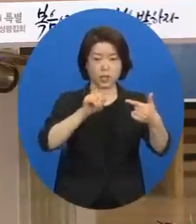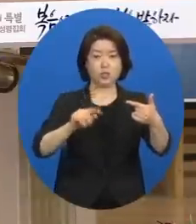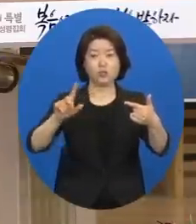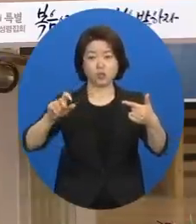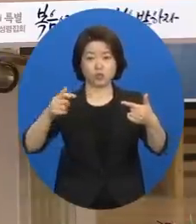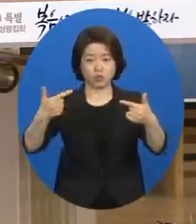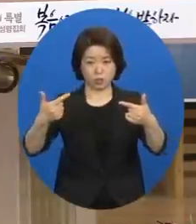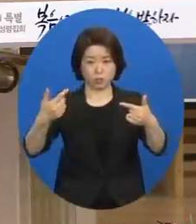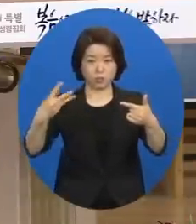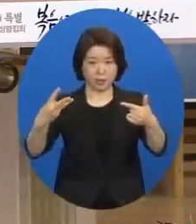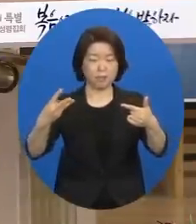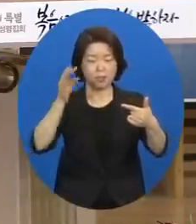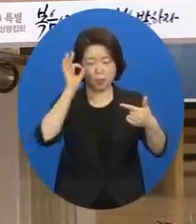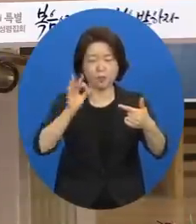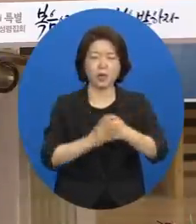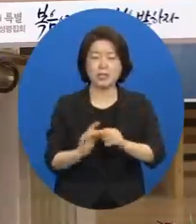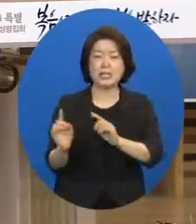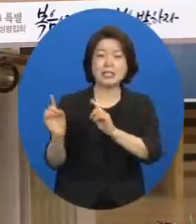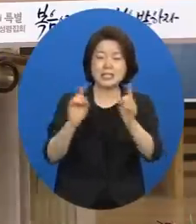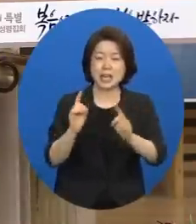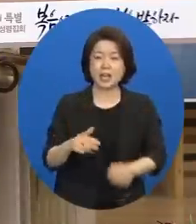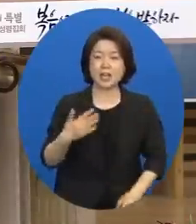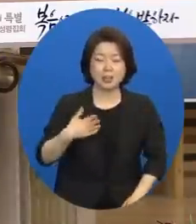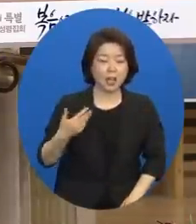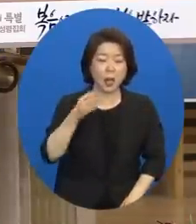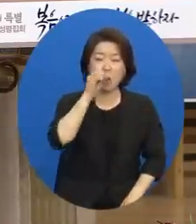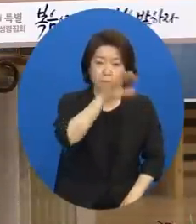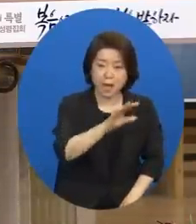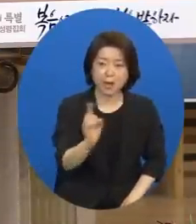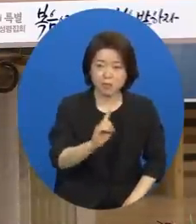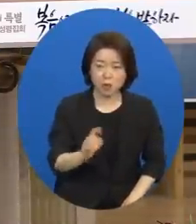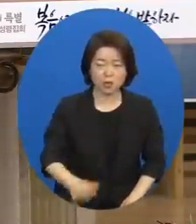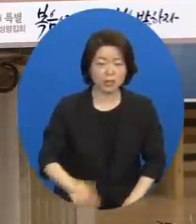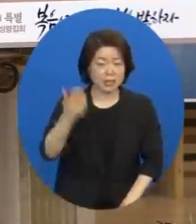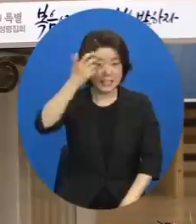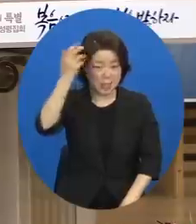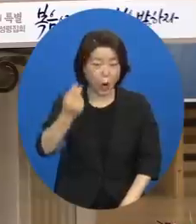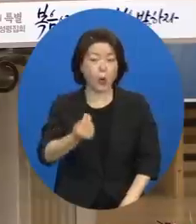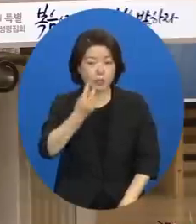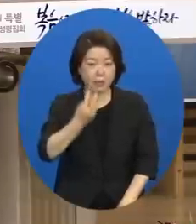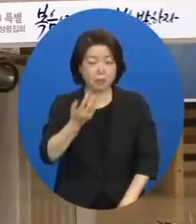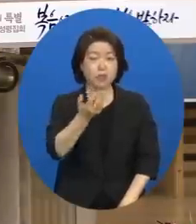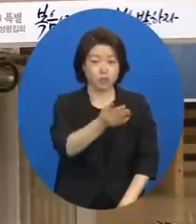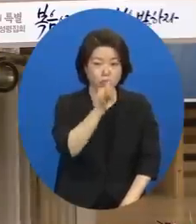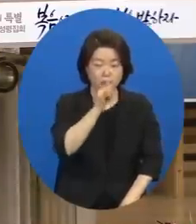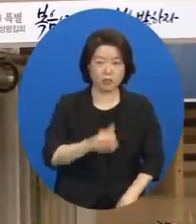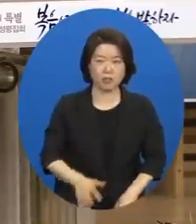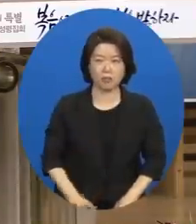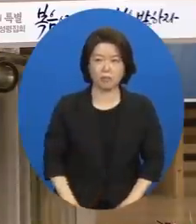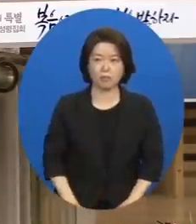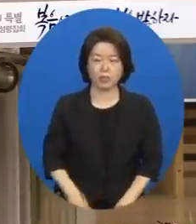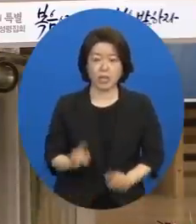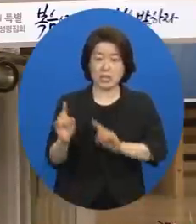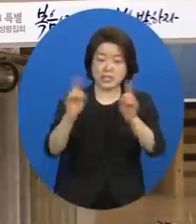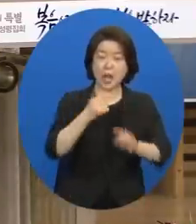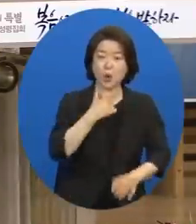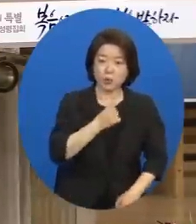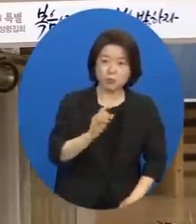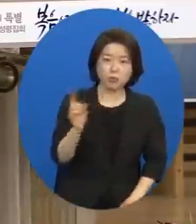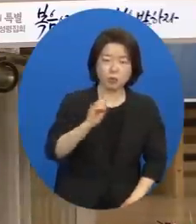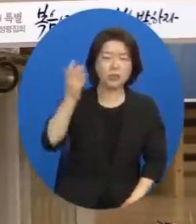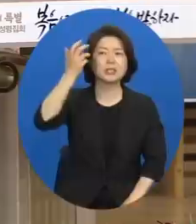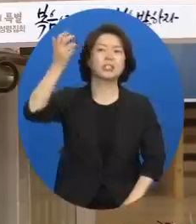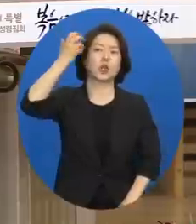보면 살리는 것은요 내가 너에게 이른 말은 영이요 생명인데 그러니까 살리는 것은